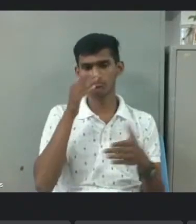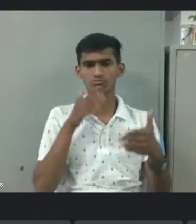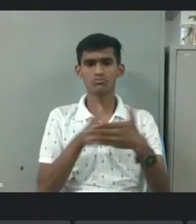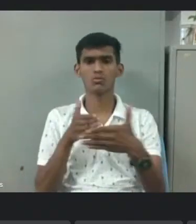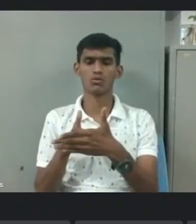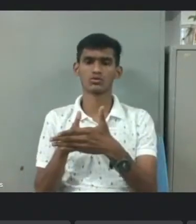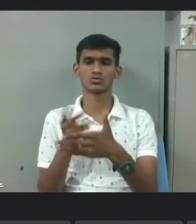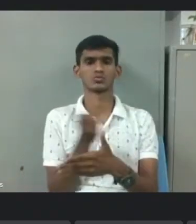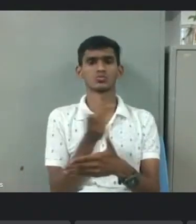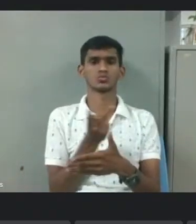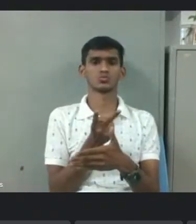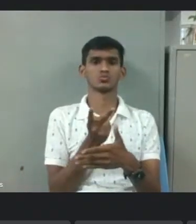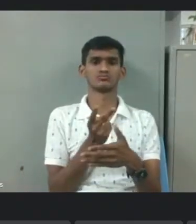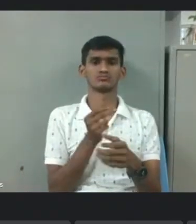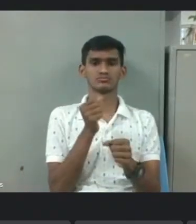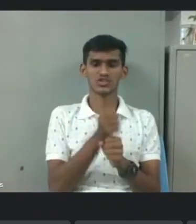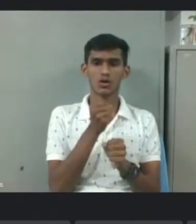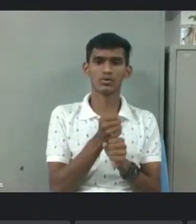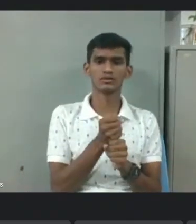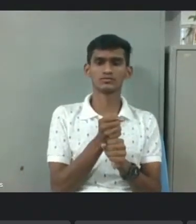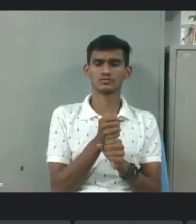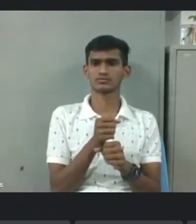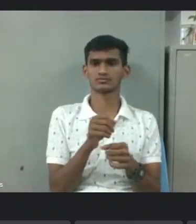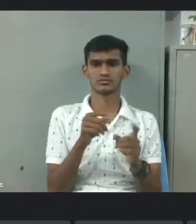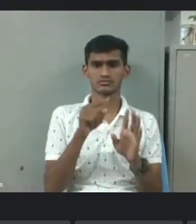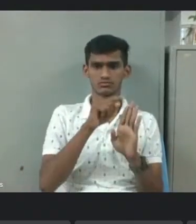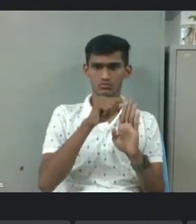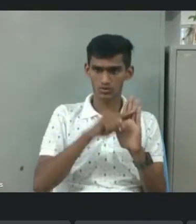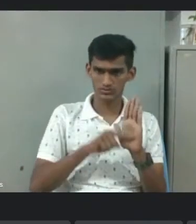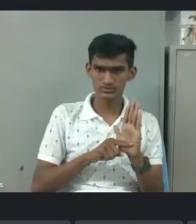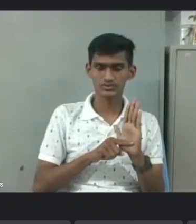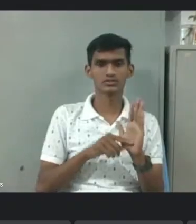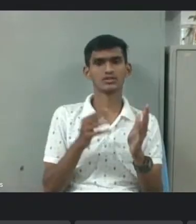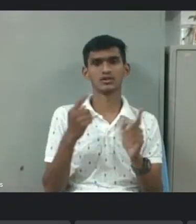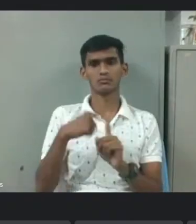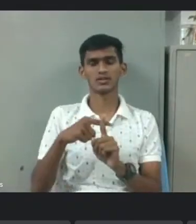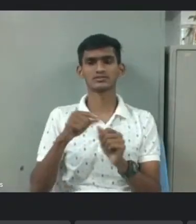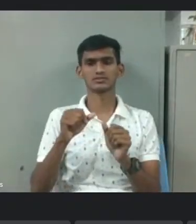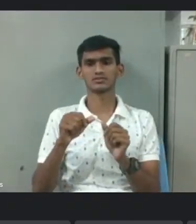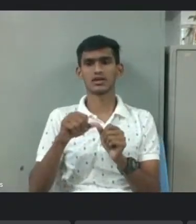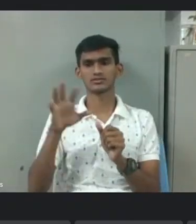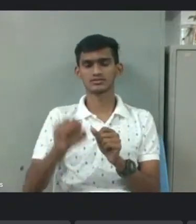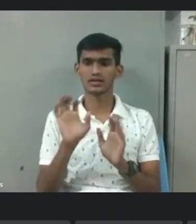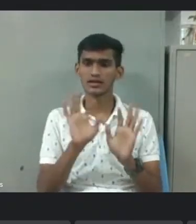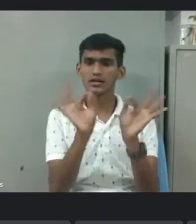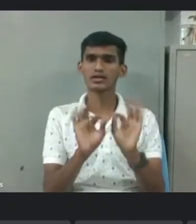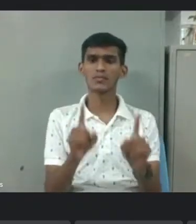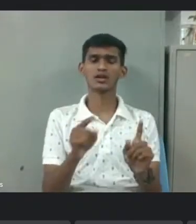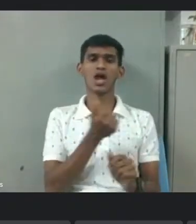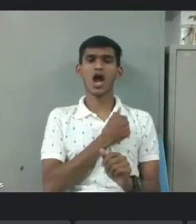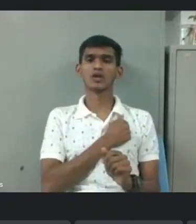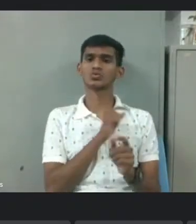ഇന്ത്യയിലുള്ളത്. സംവിധാനങ്ങളും നിയമങ്ങളും ഉണ്ട്, അതിന്റെ നടപ്പാക്കൽ വരാത്തതും ഈ ഒരു മനോഭാവത്തിന്റെ വ്യത്യാസം